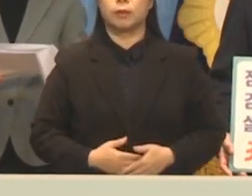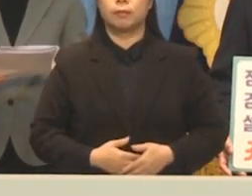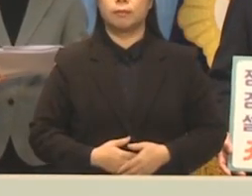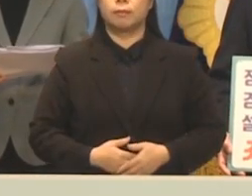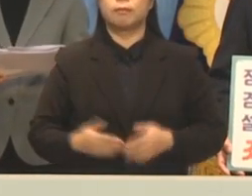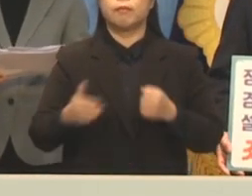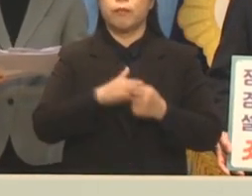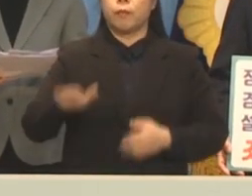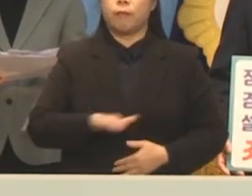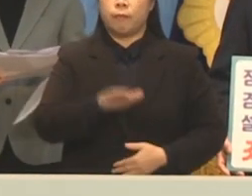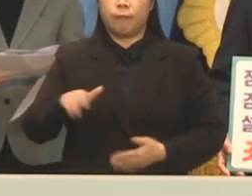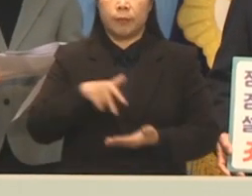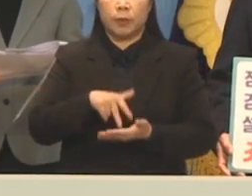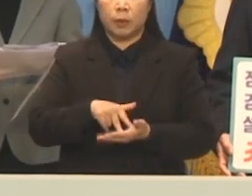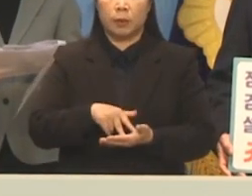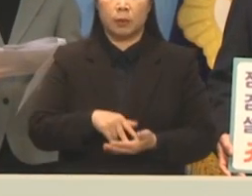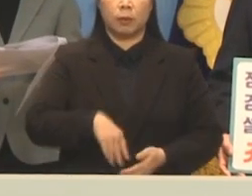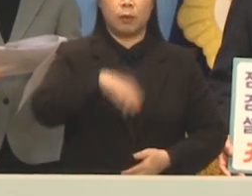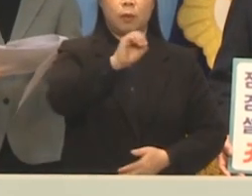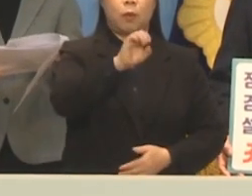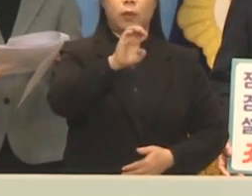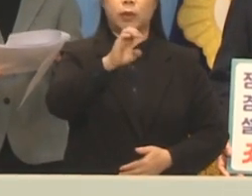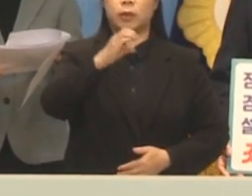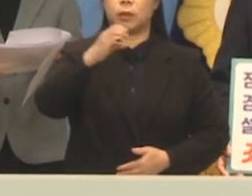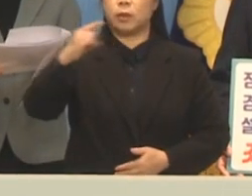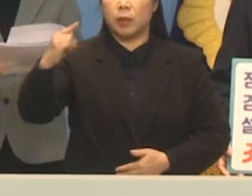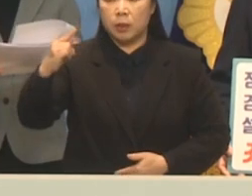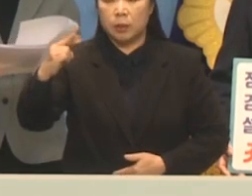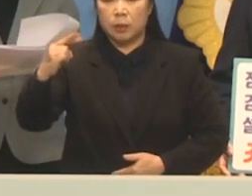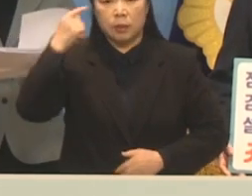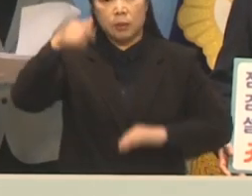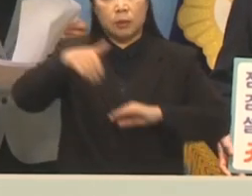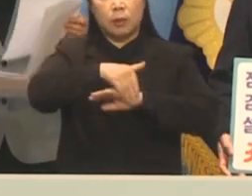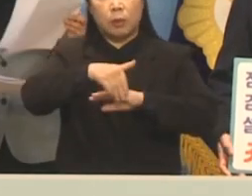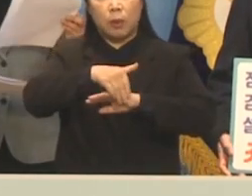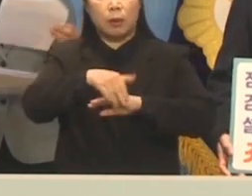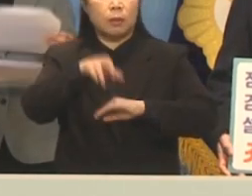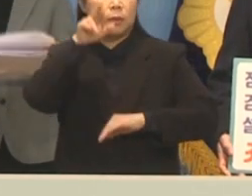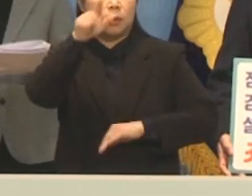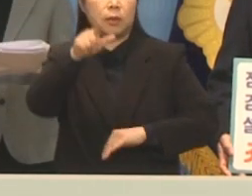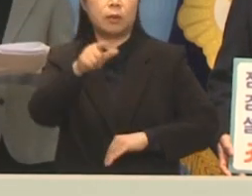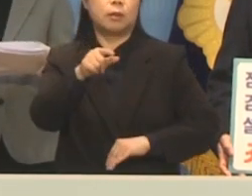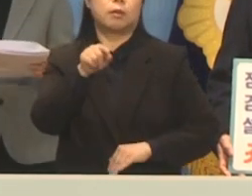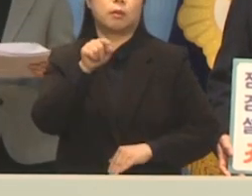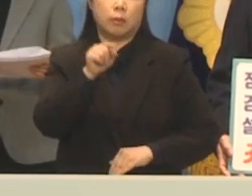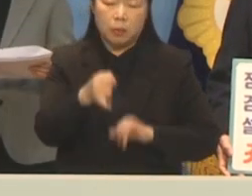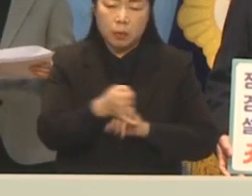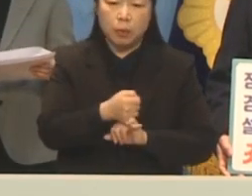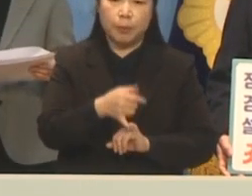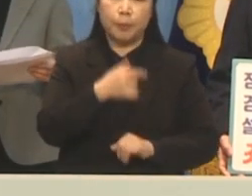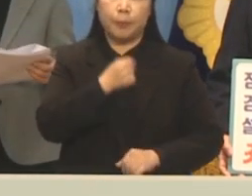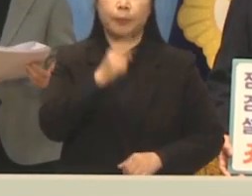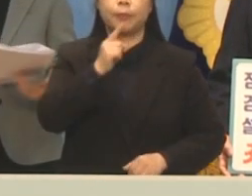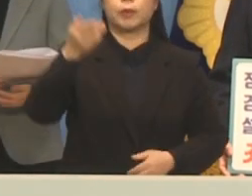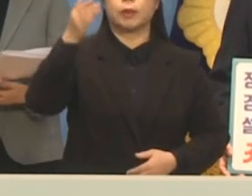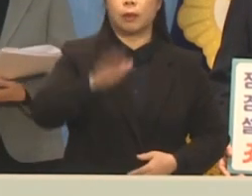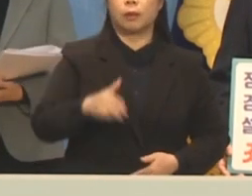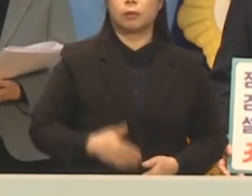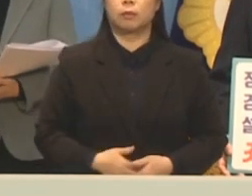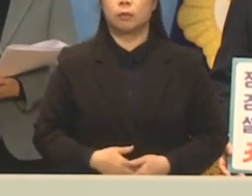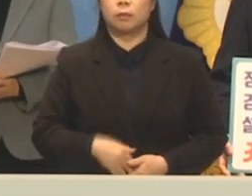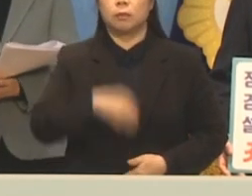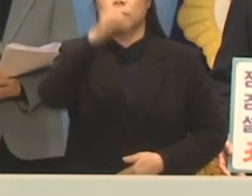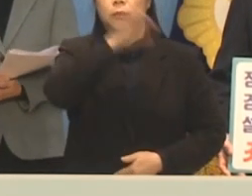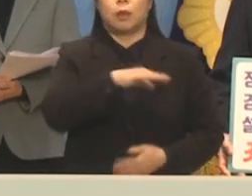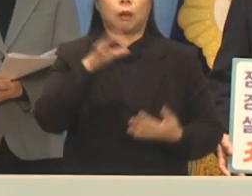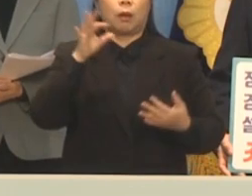저희는 OECD의 이러한 예상치가 틀리기를 염원하지만 그렇다고 그냥 있을